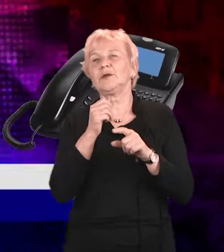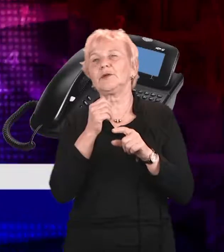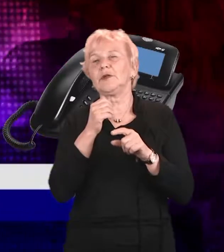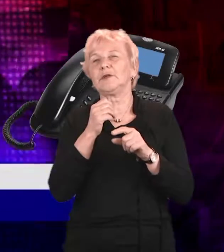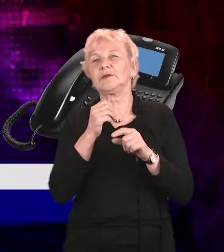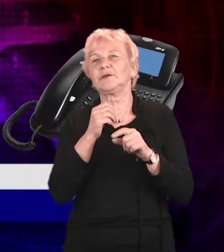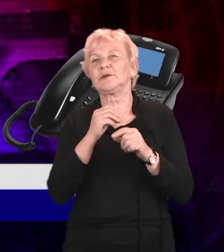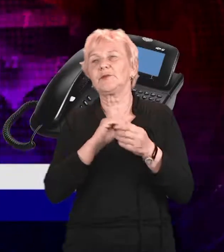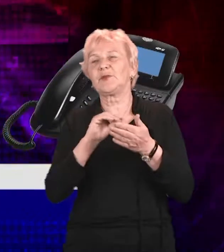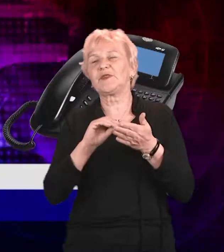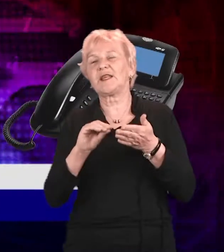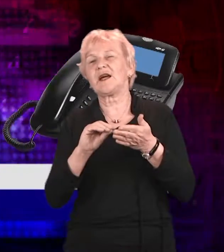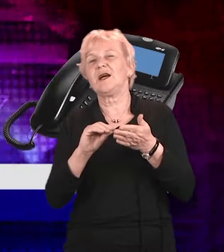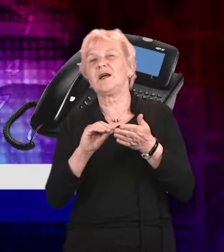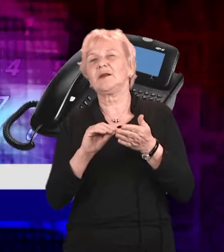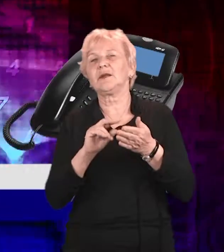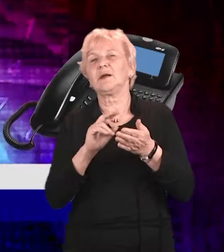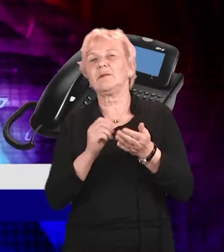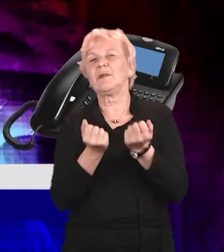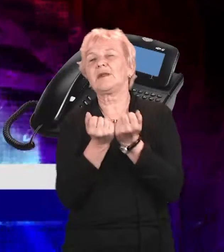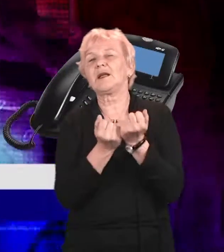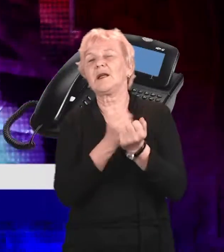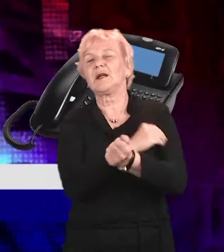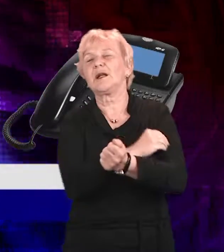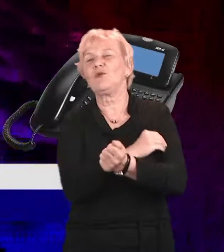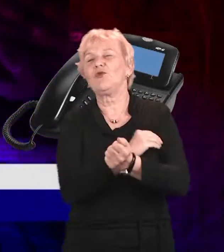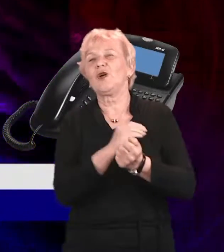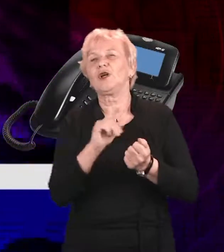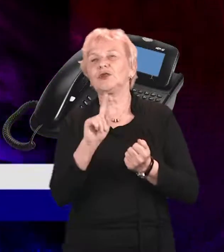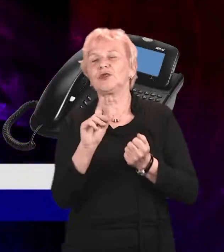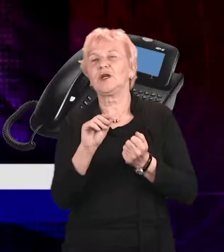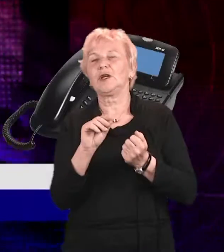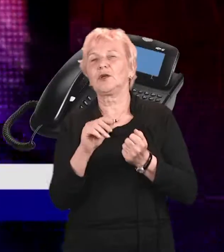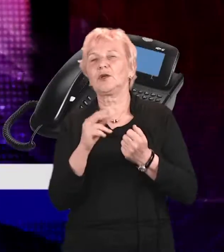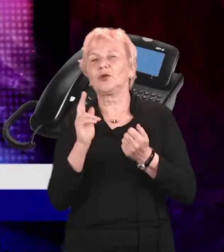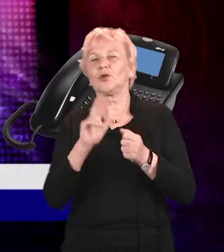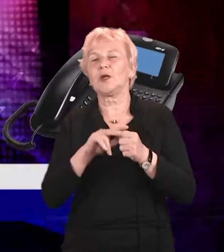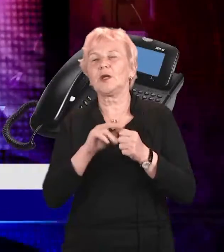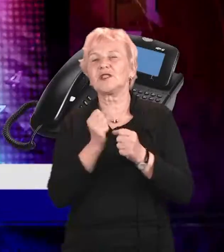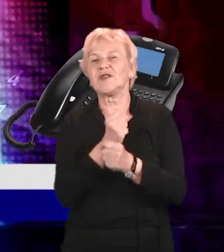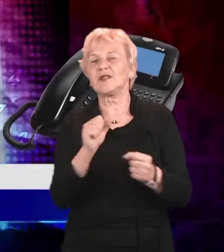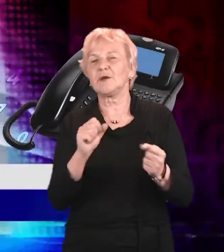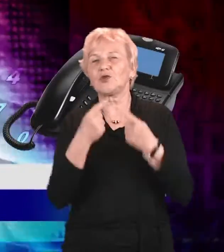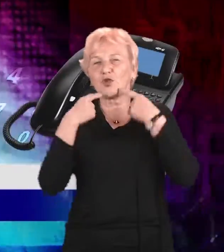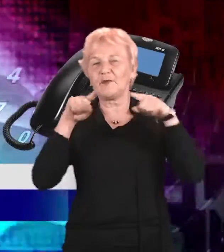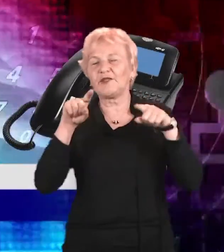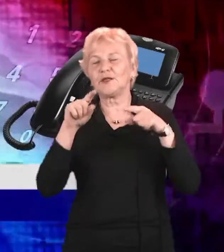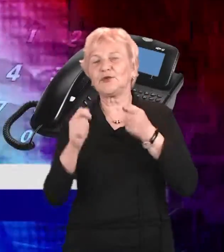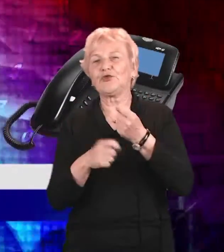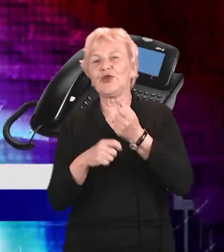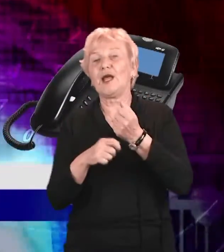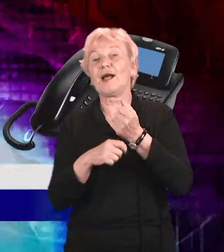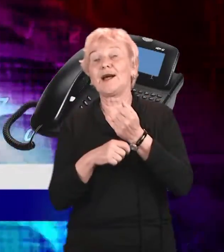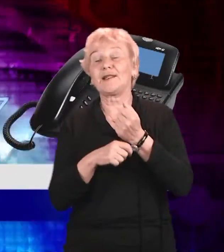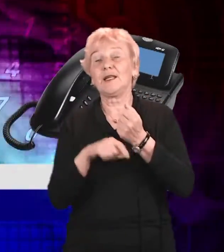odpowiedzialności karnej, handlu bronią, materiałami bez zezwolenia, wymuszeń różnego rodzaju rozbójniczych,